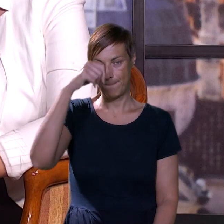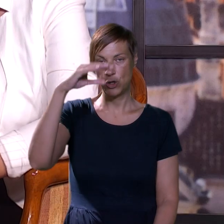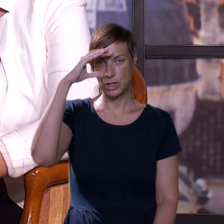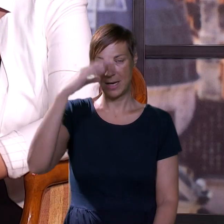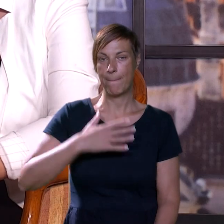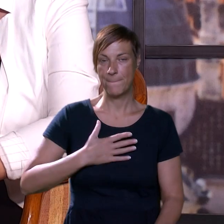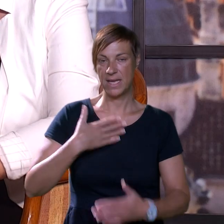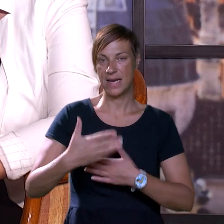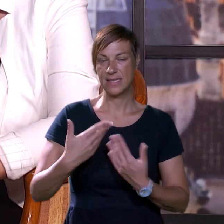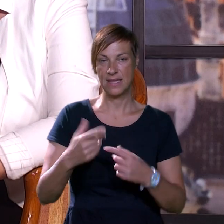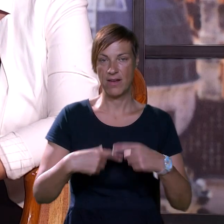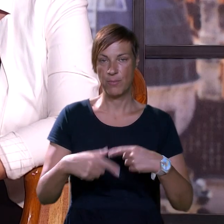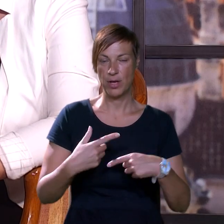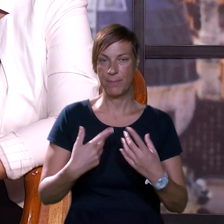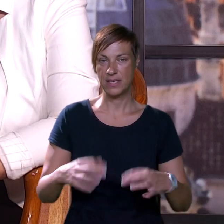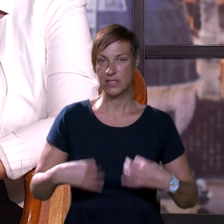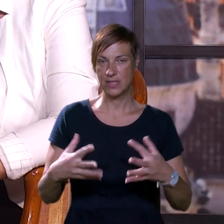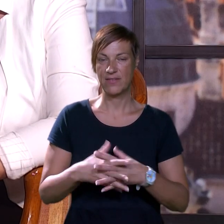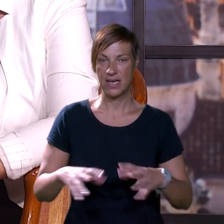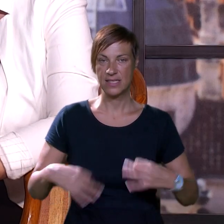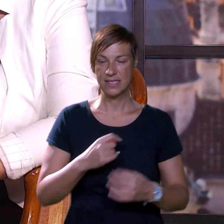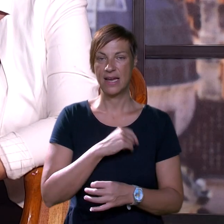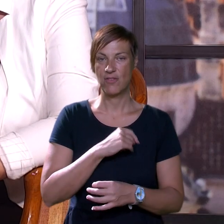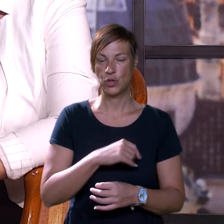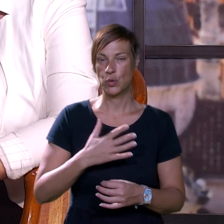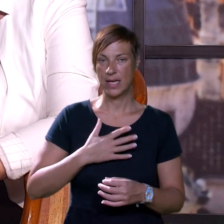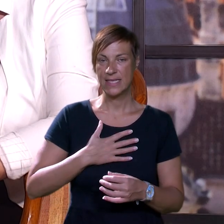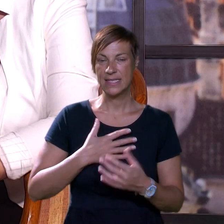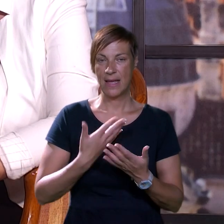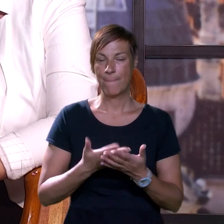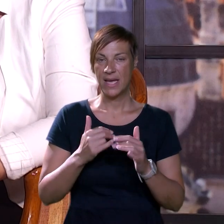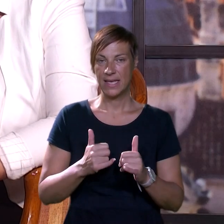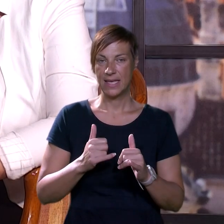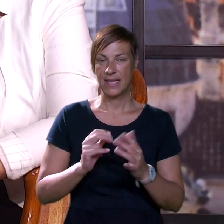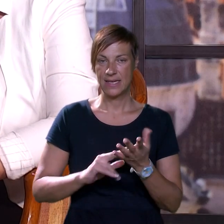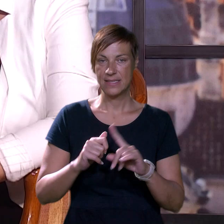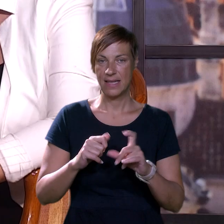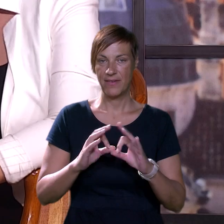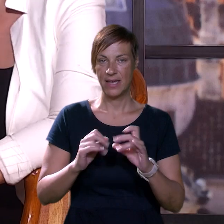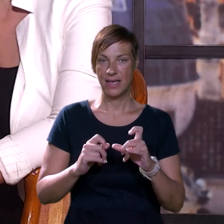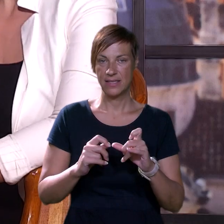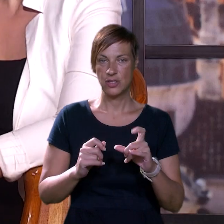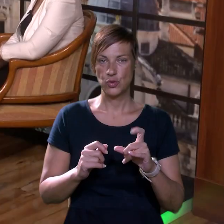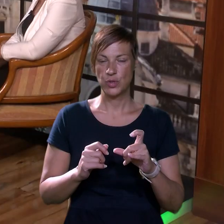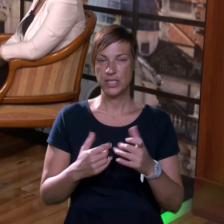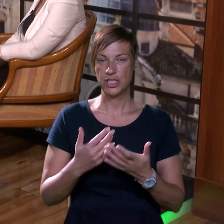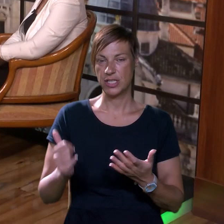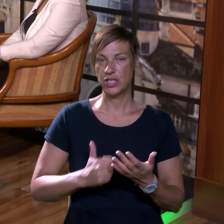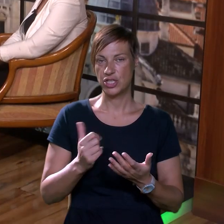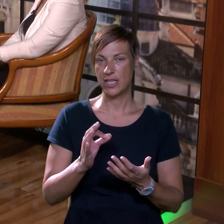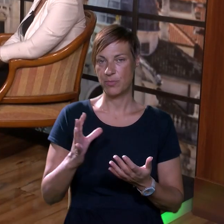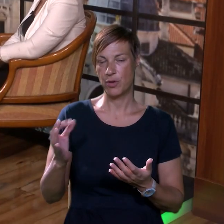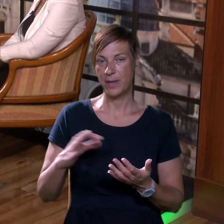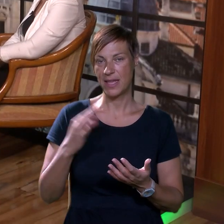Poštovani gledatelji, mi nastavljamo našu emisiju Zdrav grad, zdravog duha. S nama je danas Nevenka Curić. Još